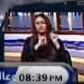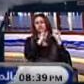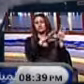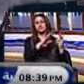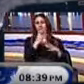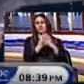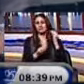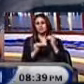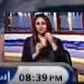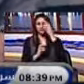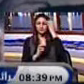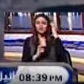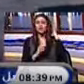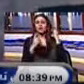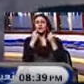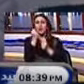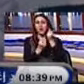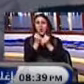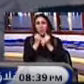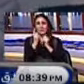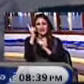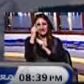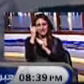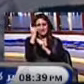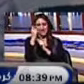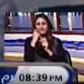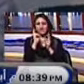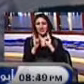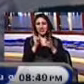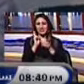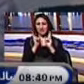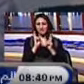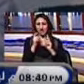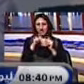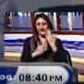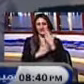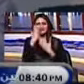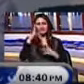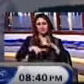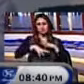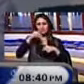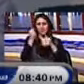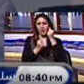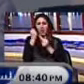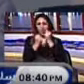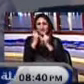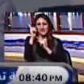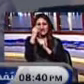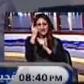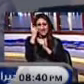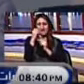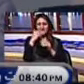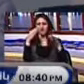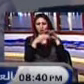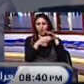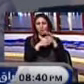النهارده هيئه الاسعاف احتفلت بتوزيع 20 عربيه اسعاف جديده من نوعها لاول مره يظهر في مصر، عربيات جديده فيها امكانيات الاسعاف، 4